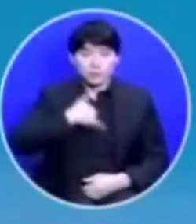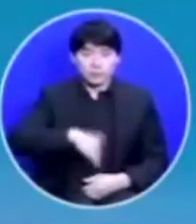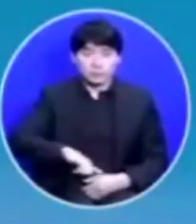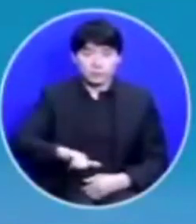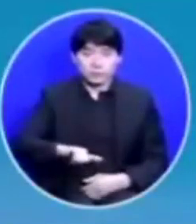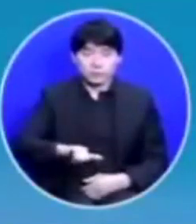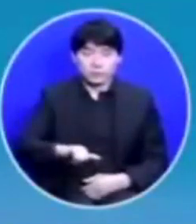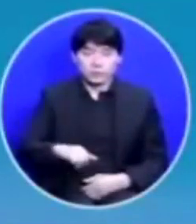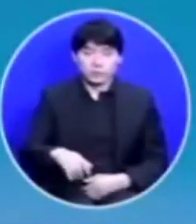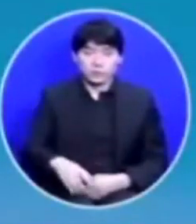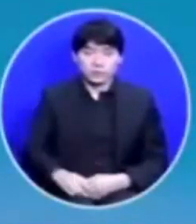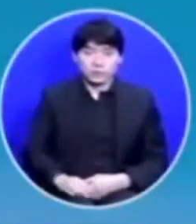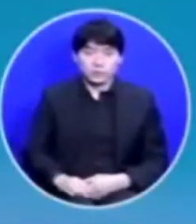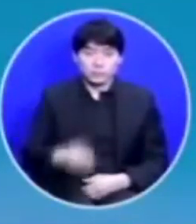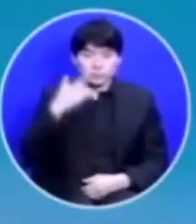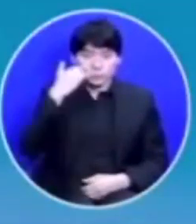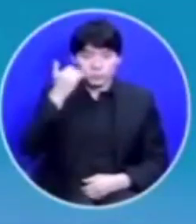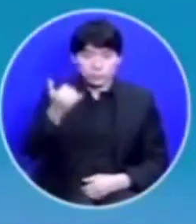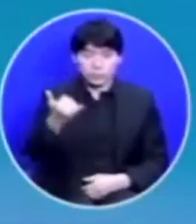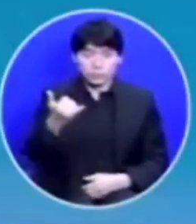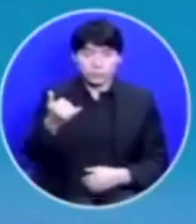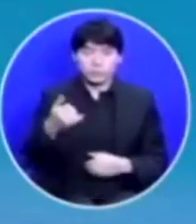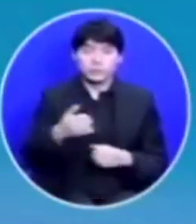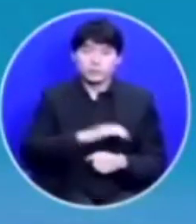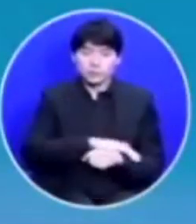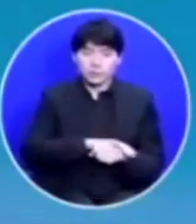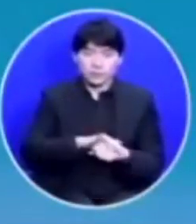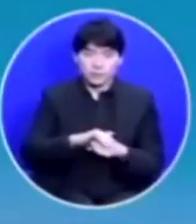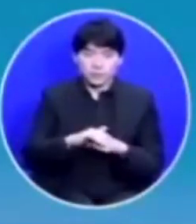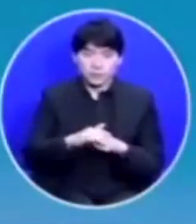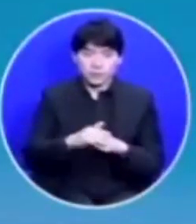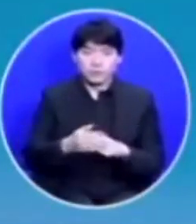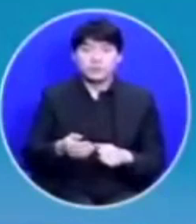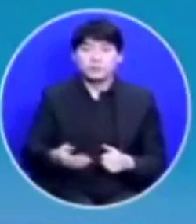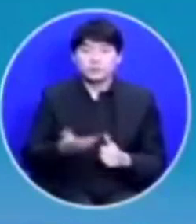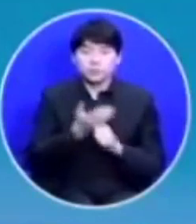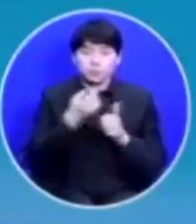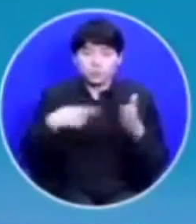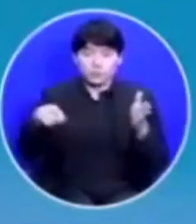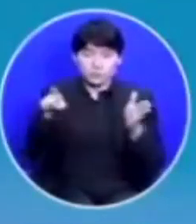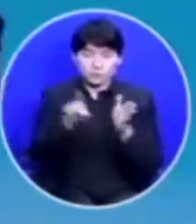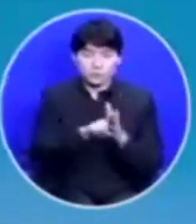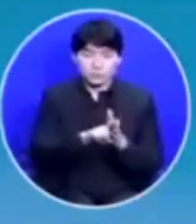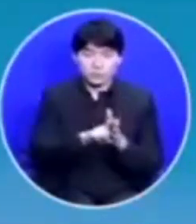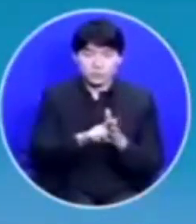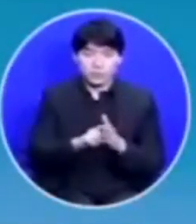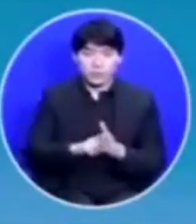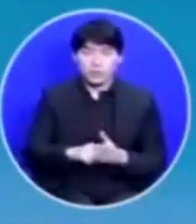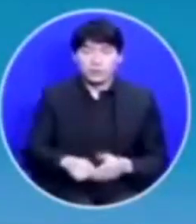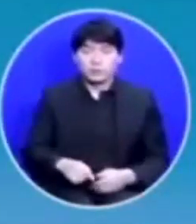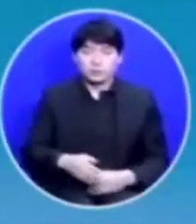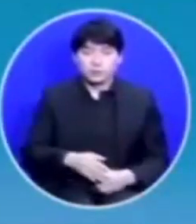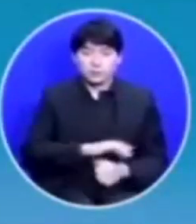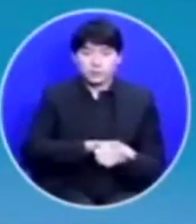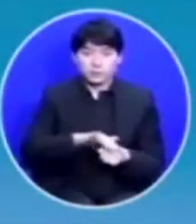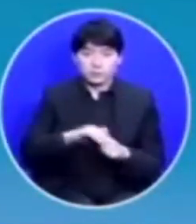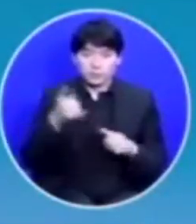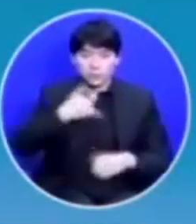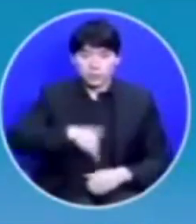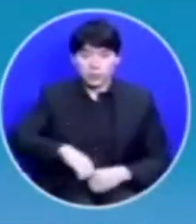기르려면 자녀가 이렇게 살았으면 좋겠다고 하는 고대로 부모가 삶은 됩니다